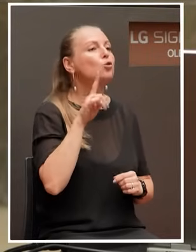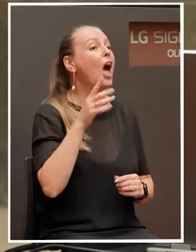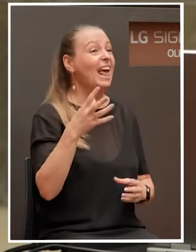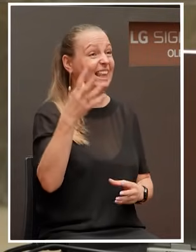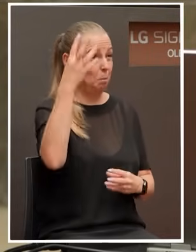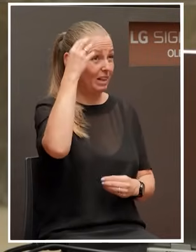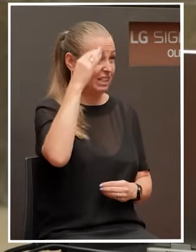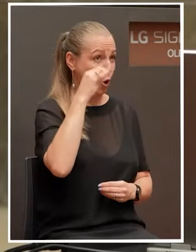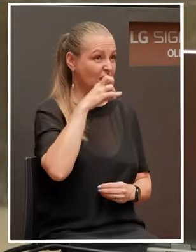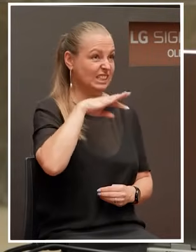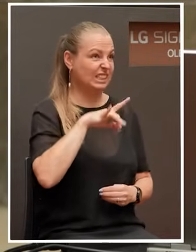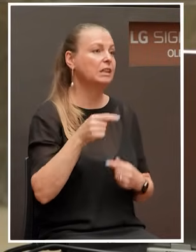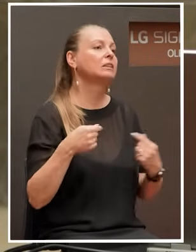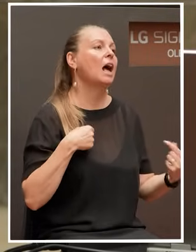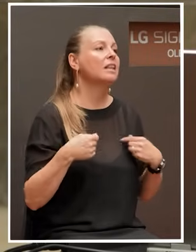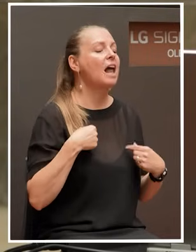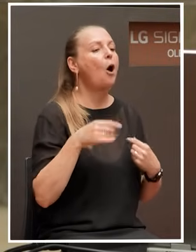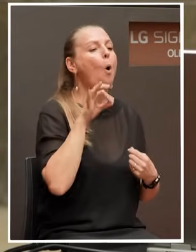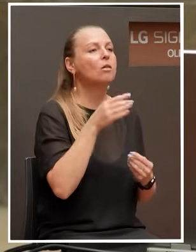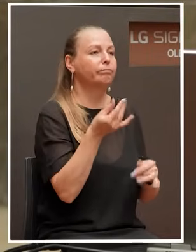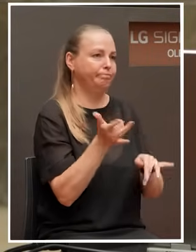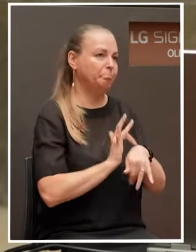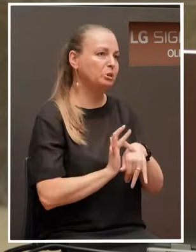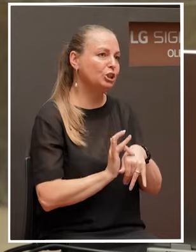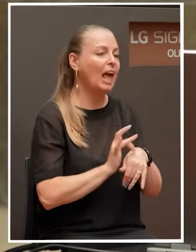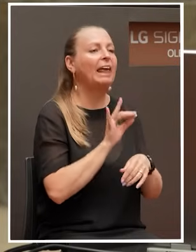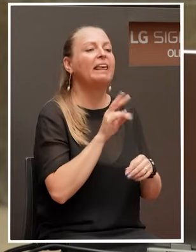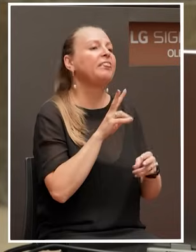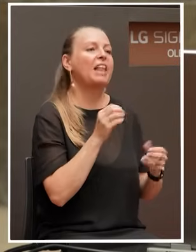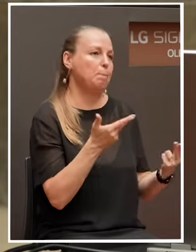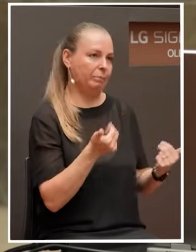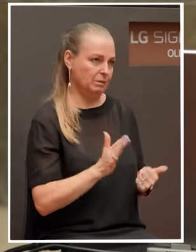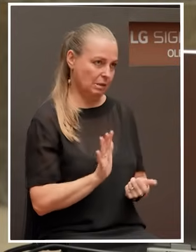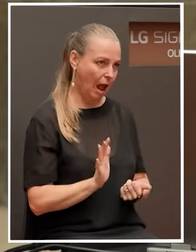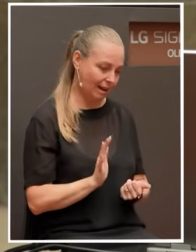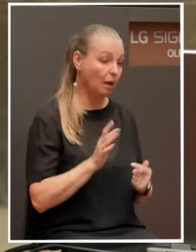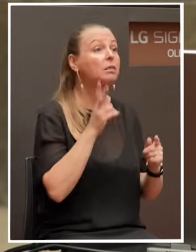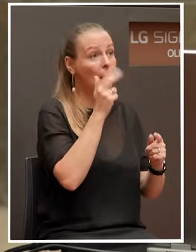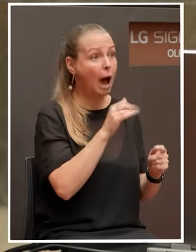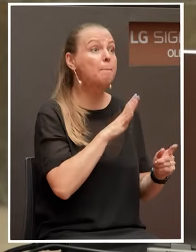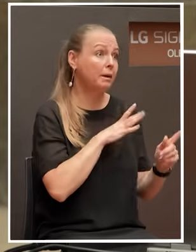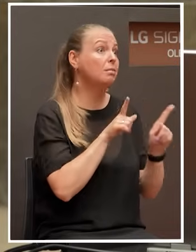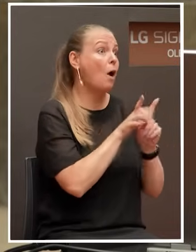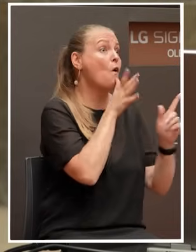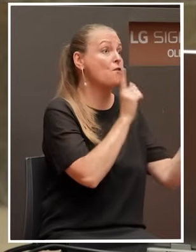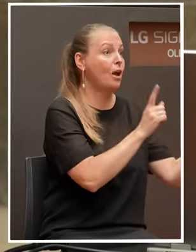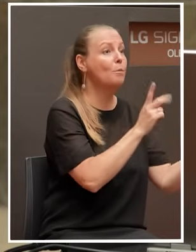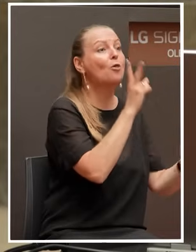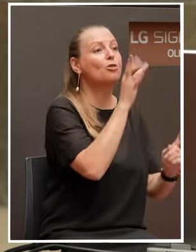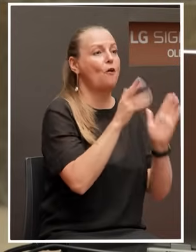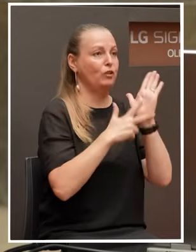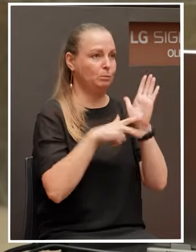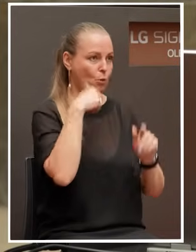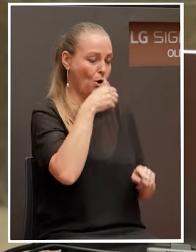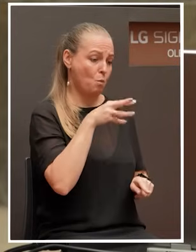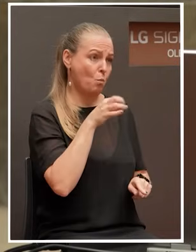импрессионисты страдали от безденежья и от непризнания. Был такой период, естественно, но в 80-е годы Моне